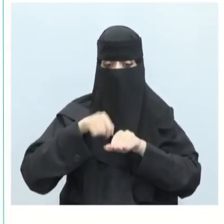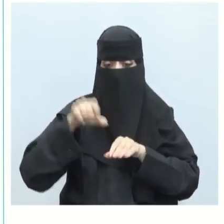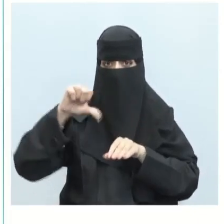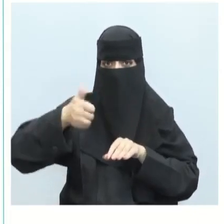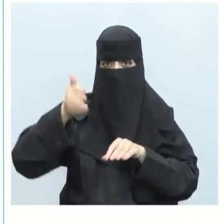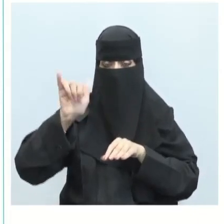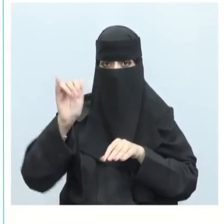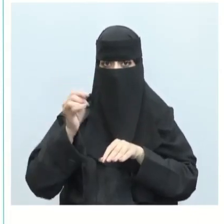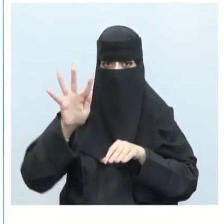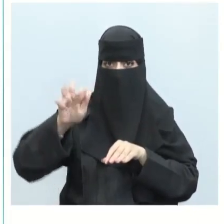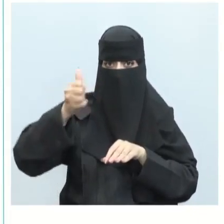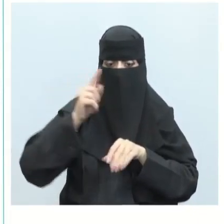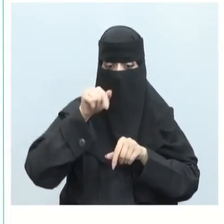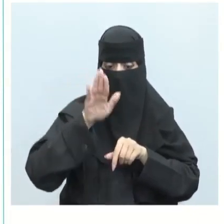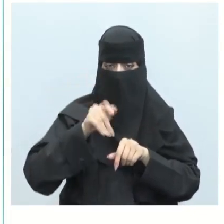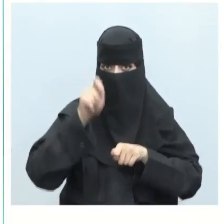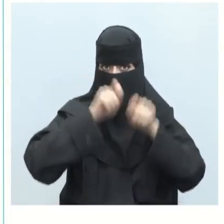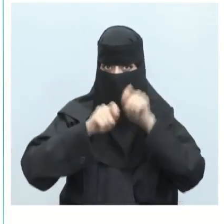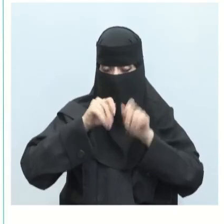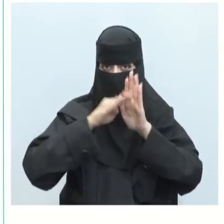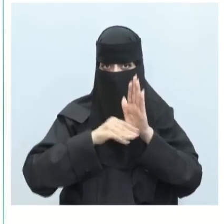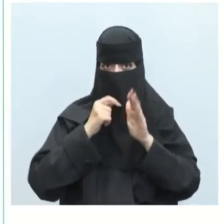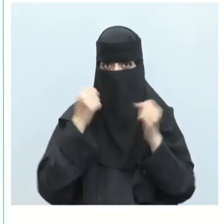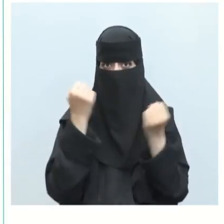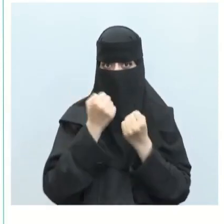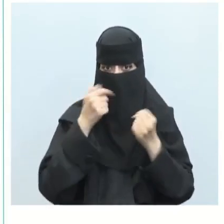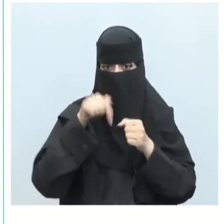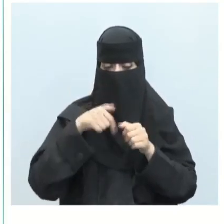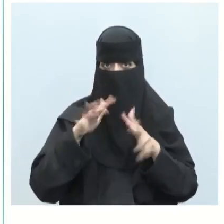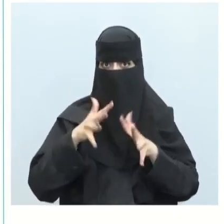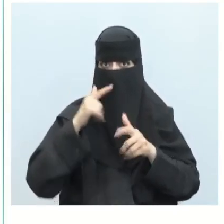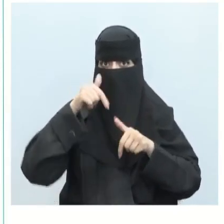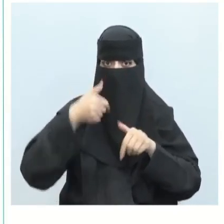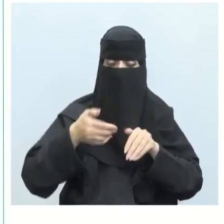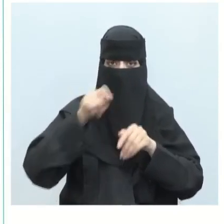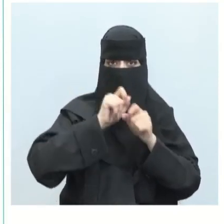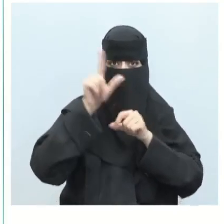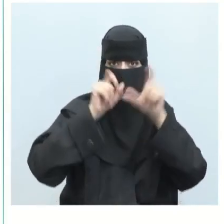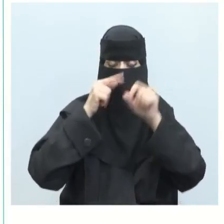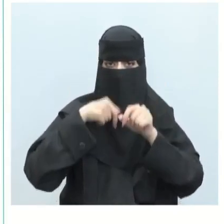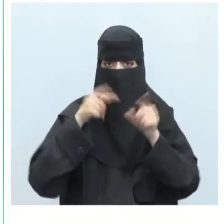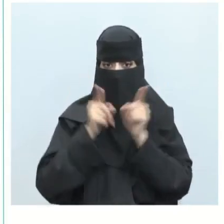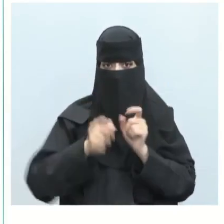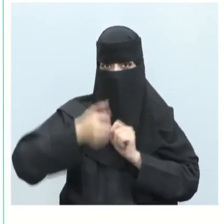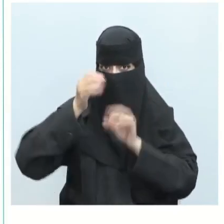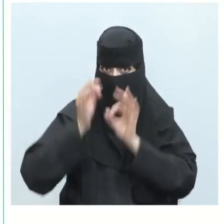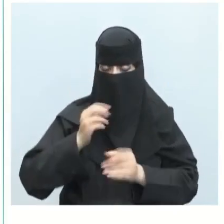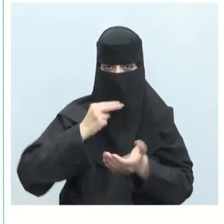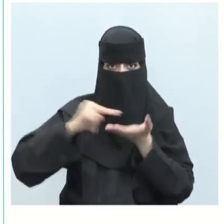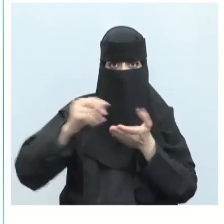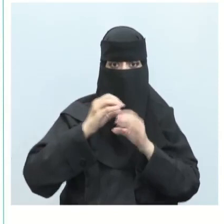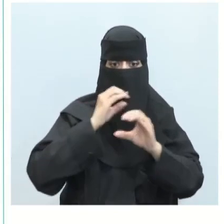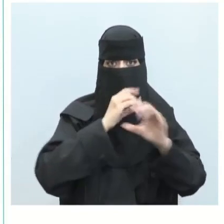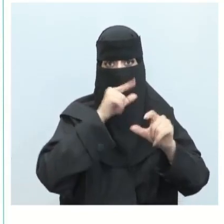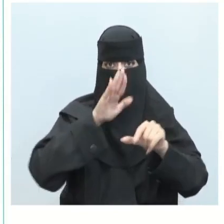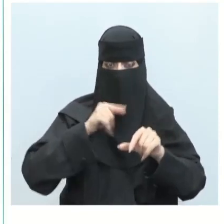شارك يستخدم بهذا البرنامج للكشف عن الانشطه المريبه على الشبكه ونقوم بالتحقق من رسائل وحزم